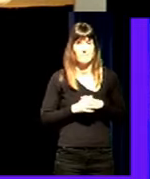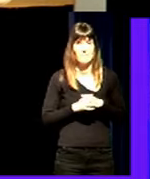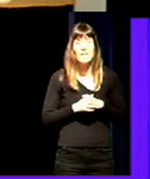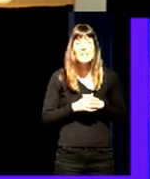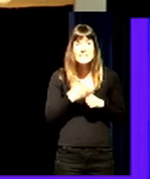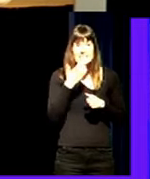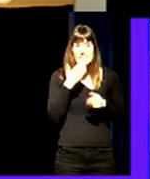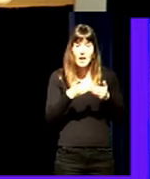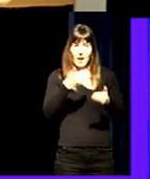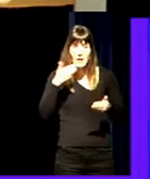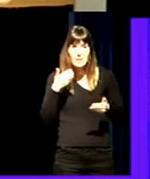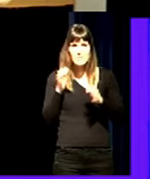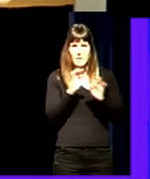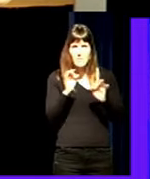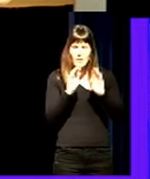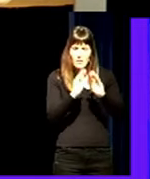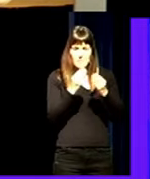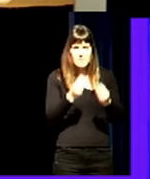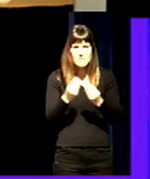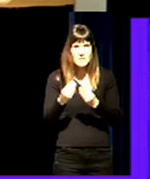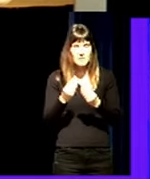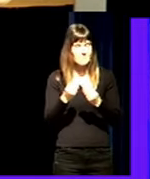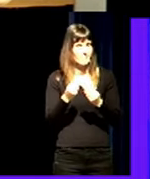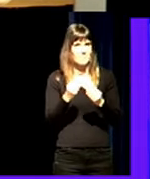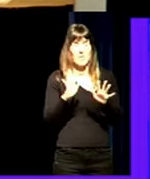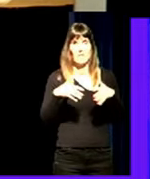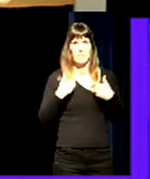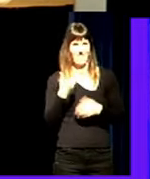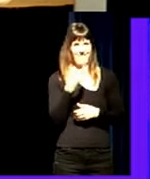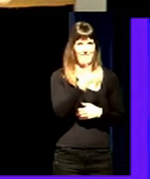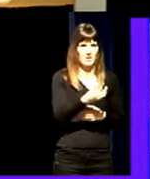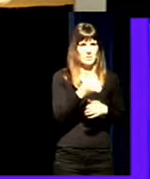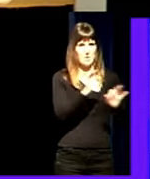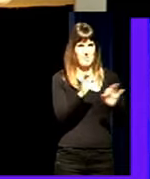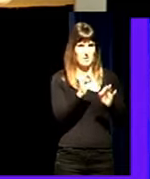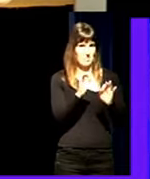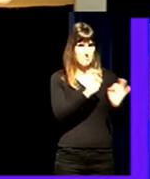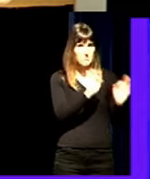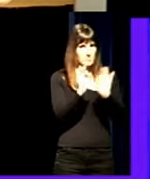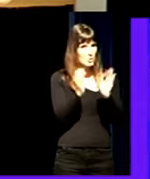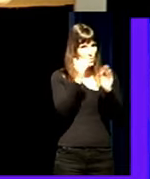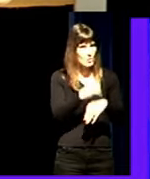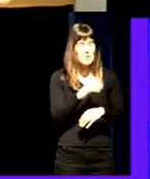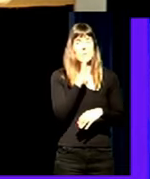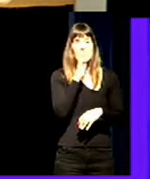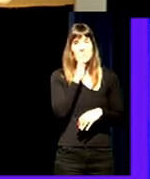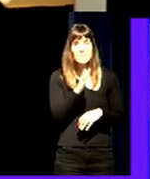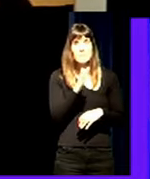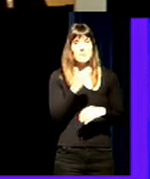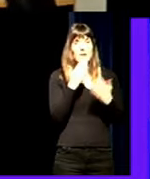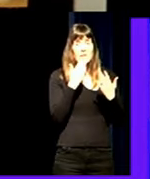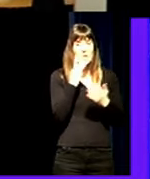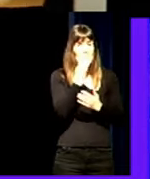bat izatea sortzi dutekin. Zaten, eta daukaten amplifikatu zena eta daukaten, ez da? Konektatzeko hain azkartasuna eta lehenan komentatu egin dugu